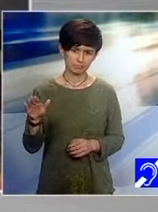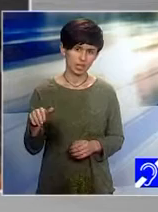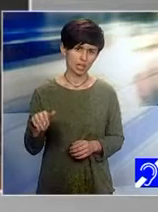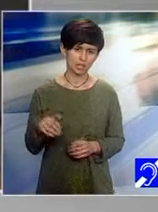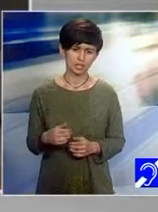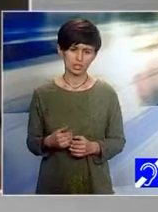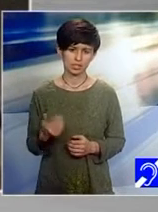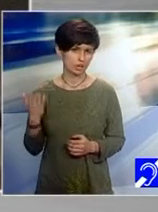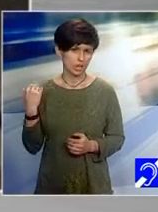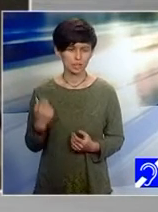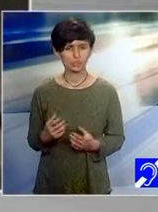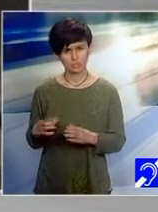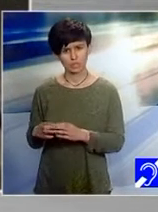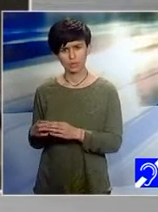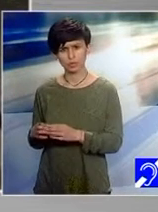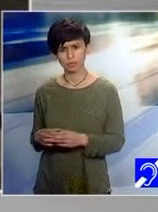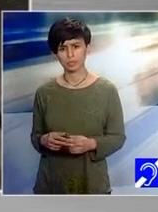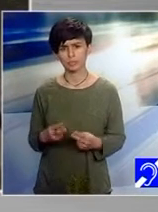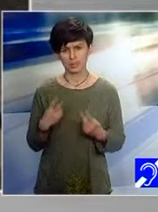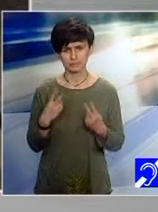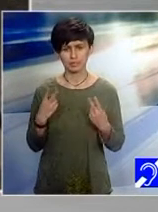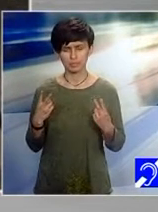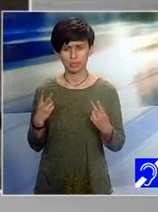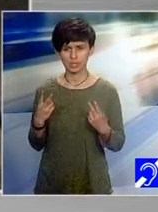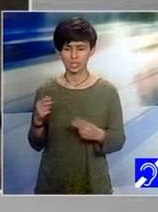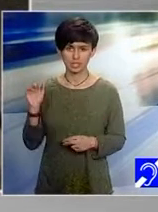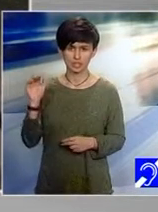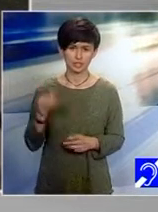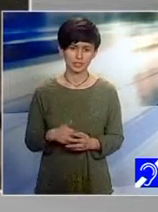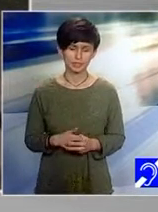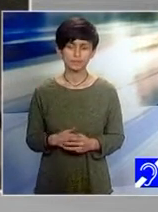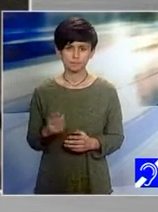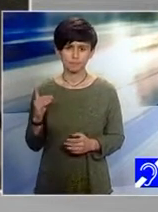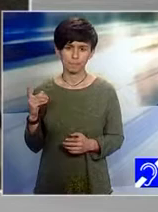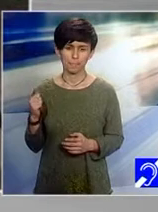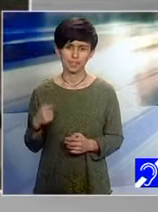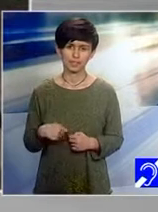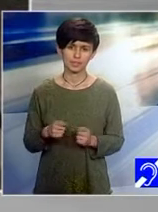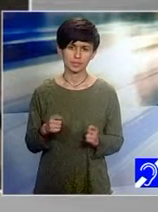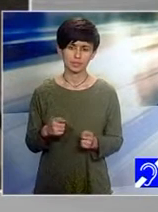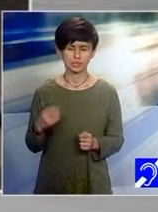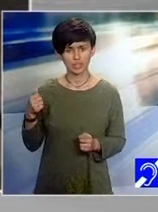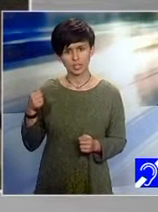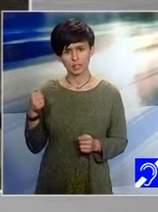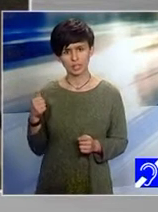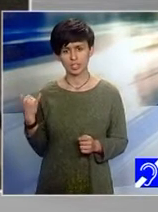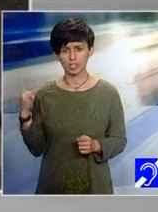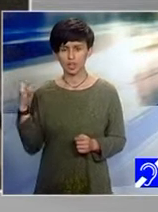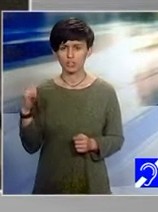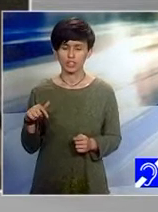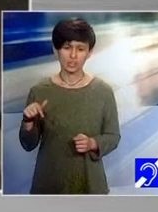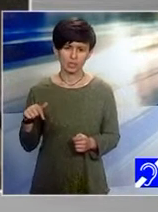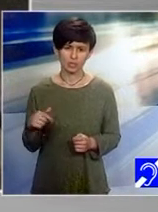partea... toți armenii care mișcă în țara asta au fost acolo. Au venit de la Bacău, de la Târgu Ocna, de